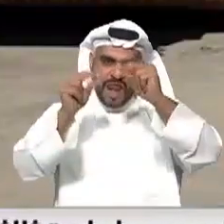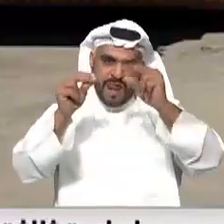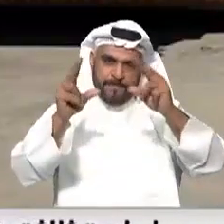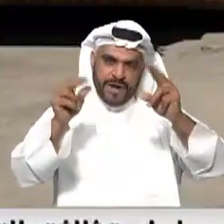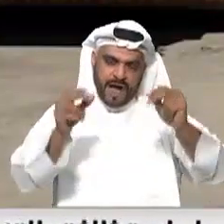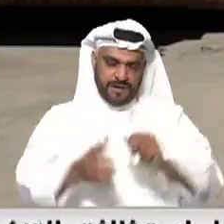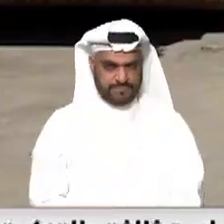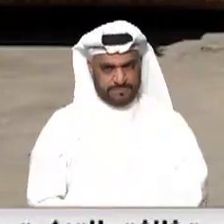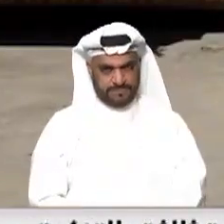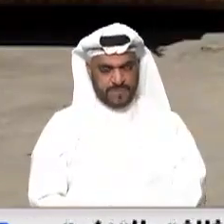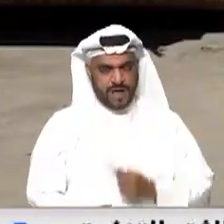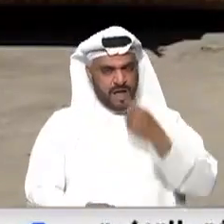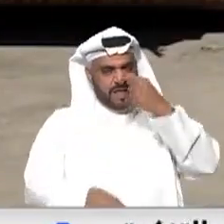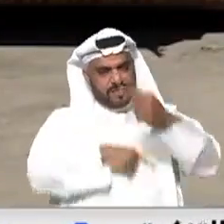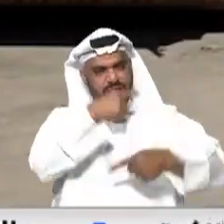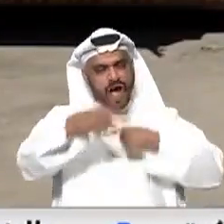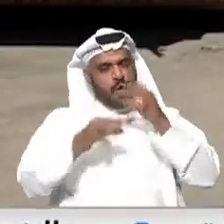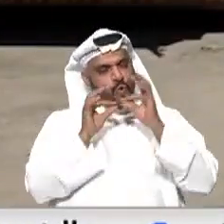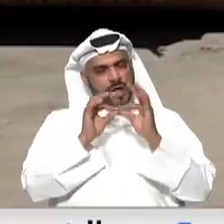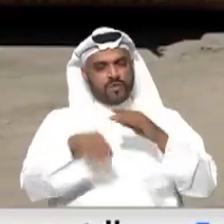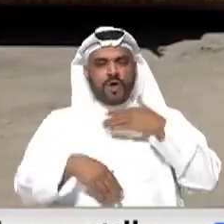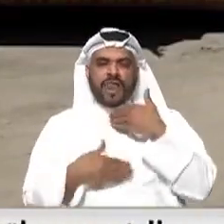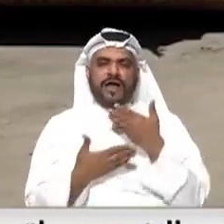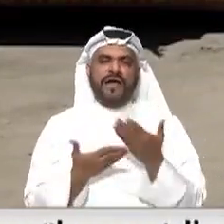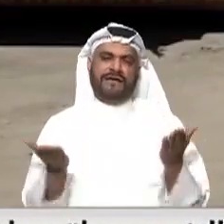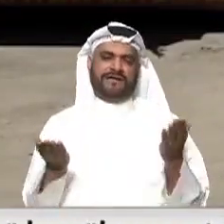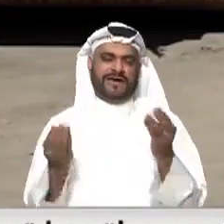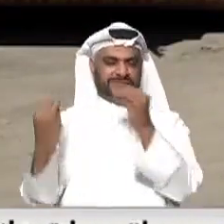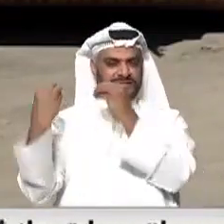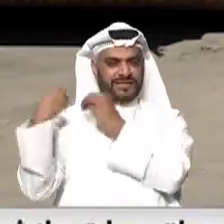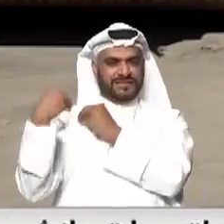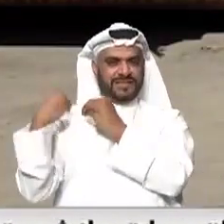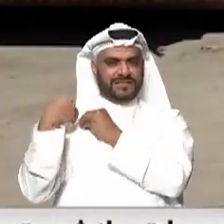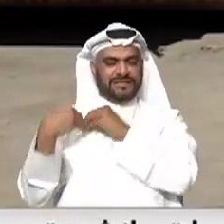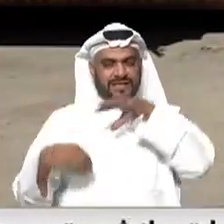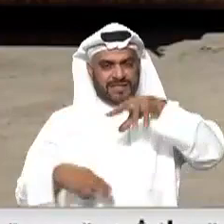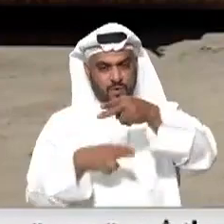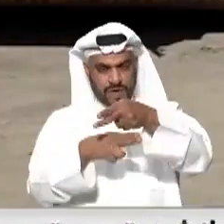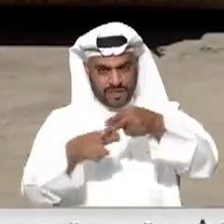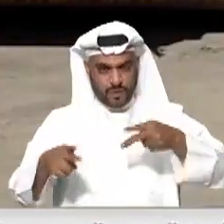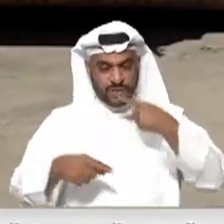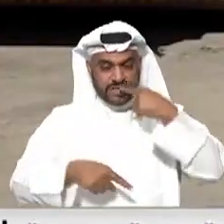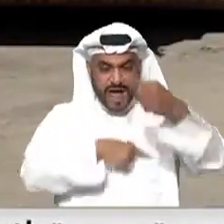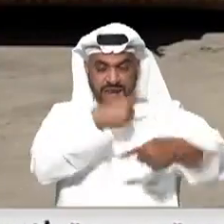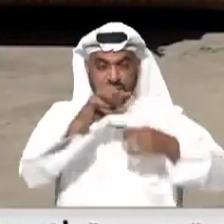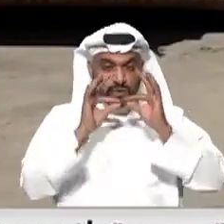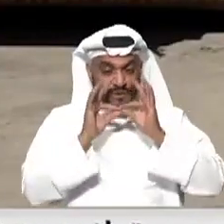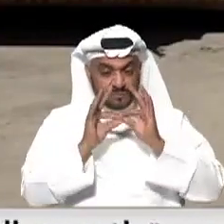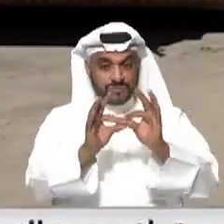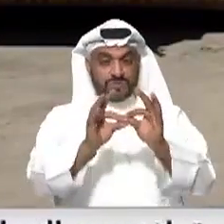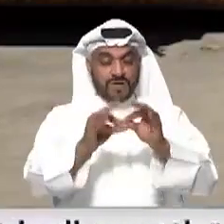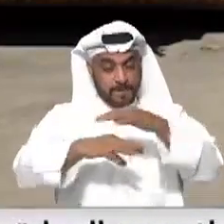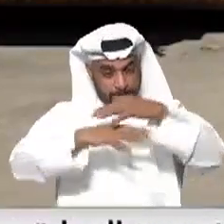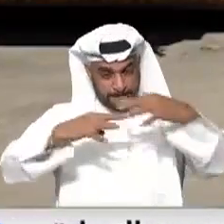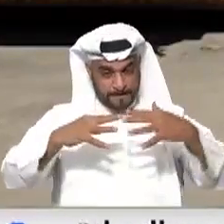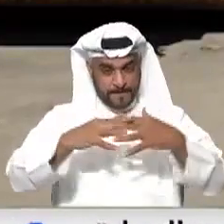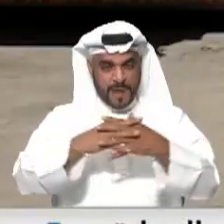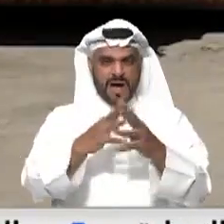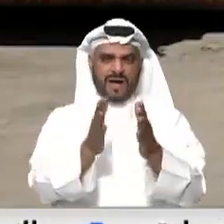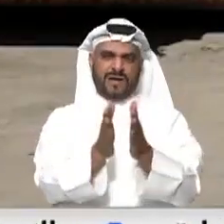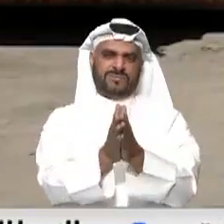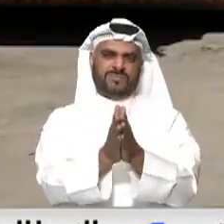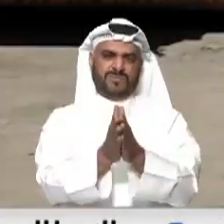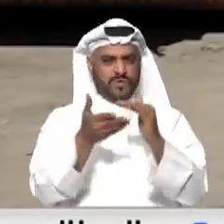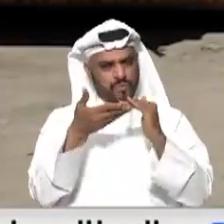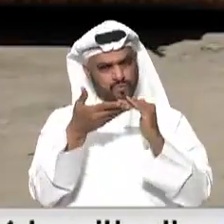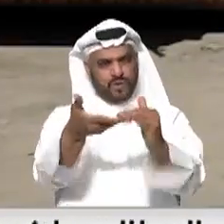الخير فإن الخير عاد. على هذا المبدأ تحرص دولة الكويت في كل عام على مد يد العون لمن يحتاجها من